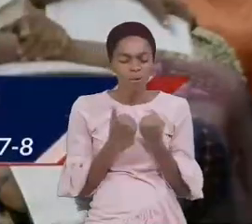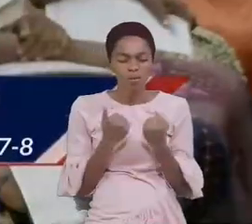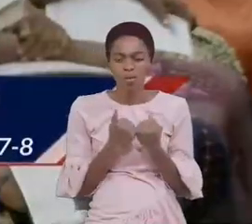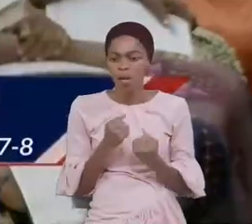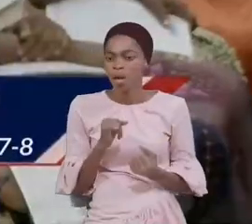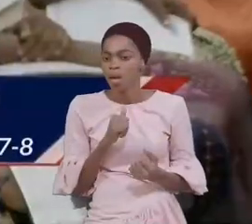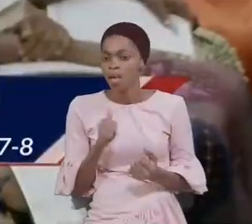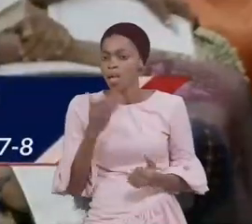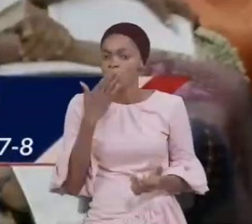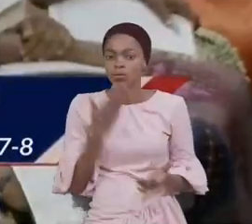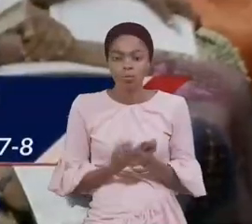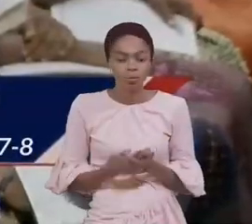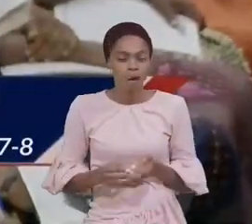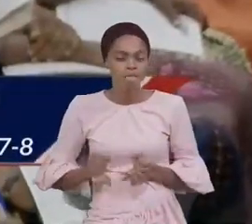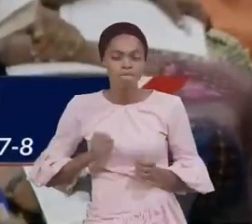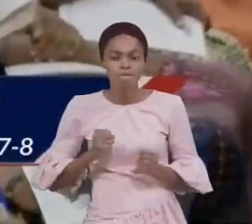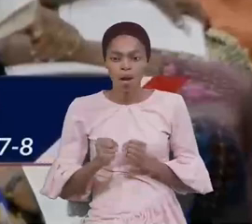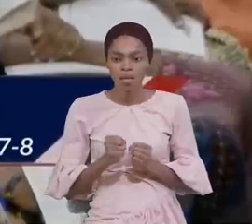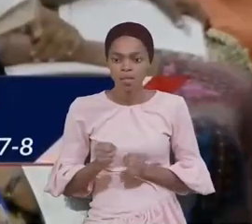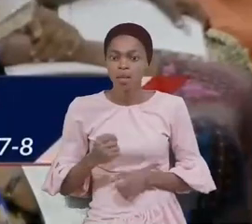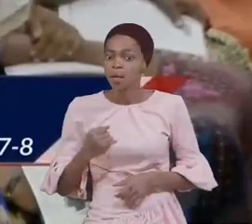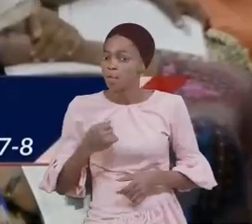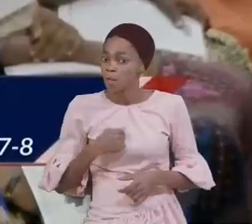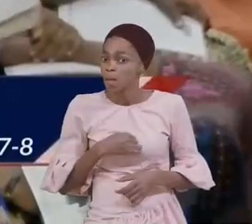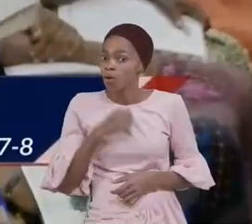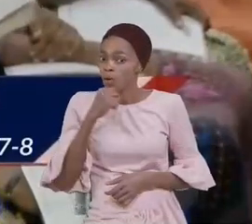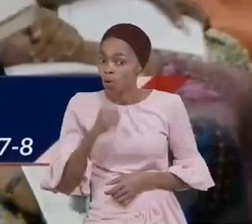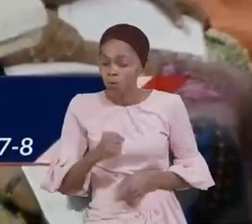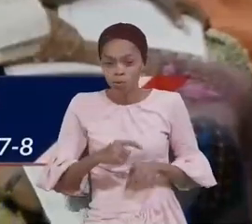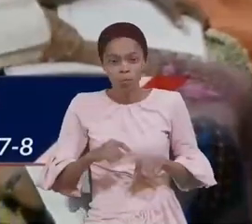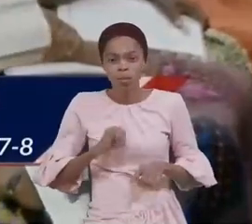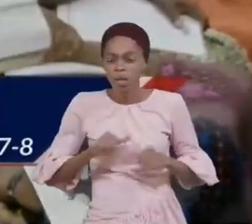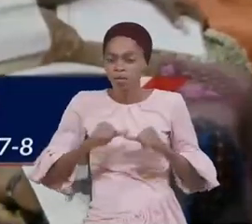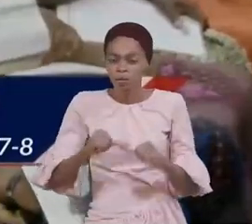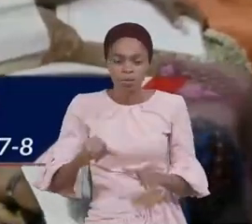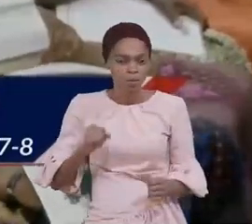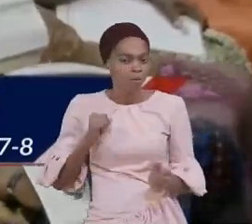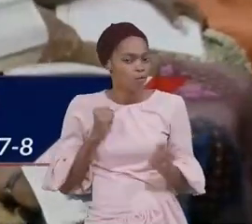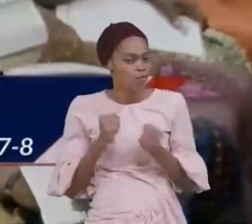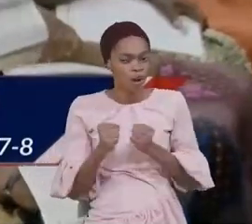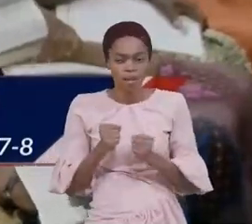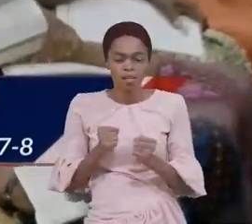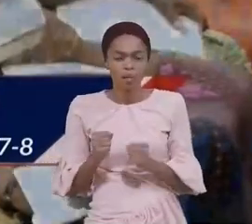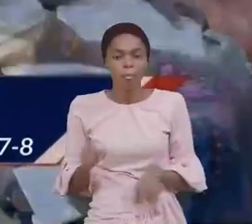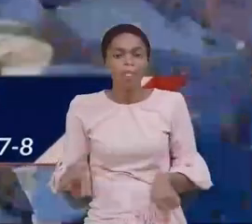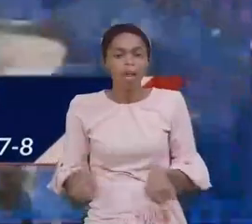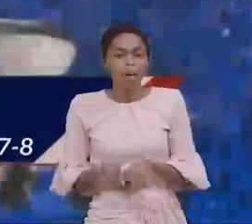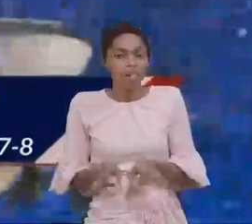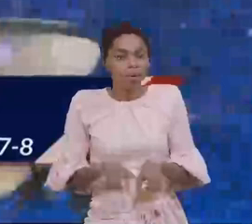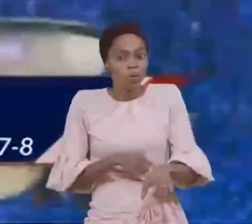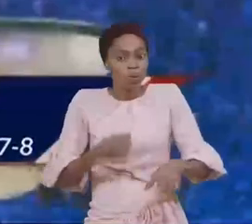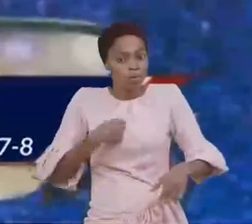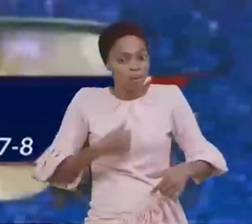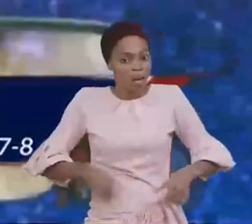deuxième Timothée 4, 7, j'ai combattu le bon combat. Un vieillard, oui, je combattais. Aussi longtemps qu'il